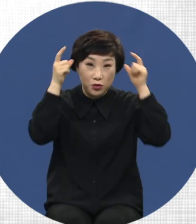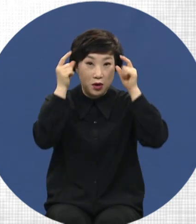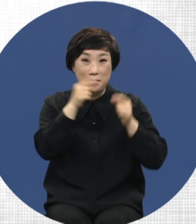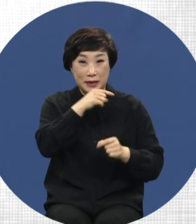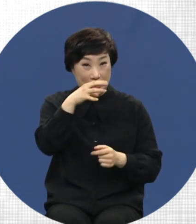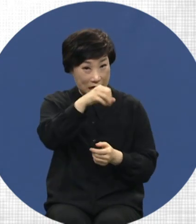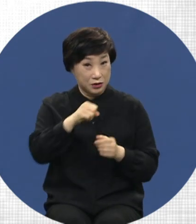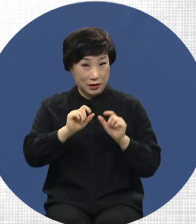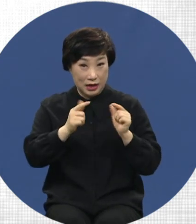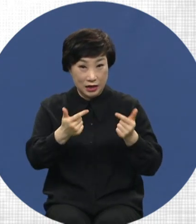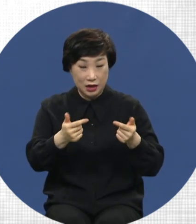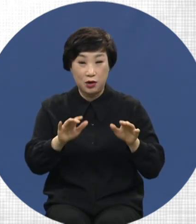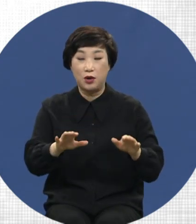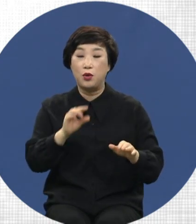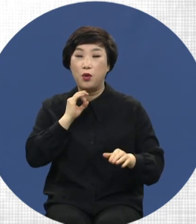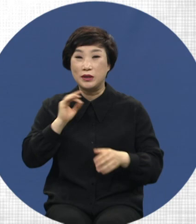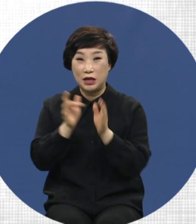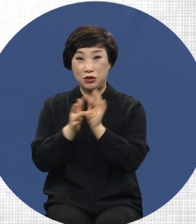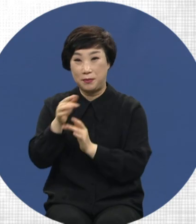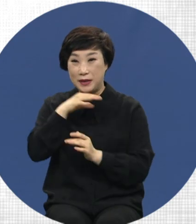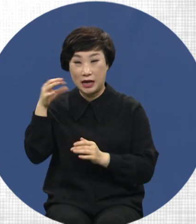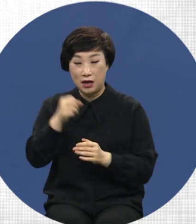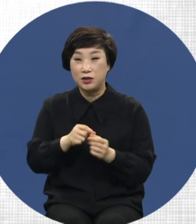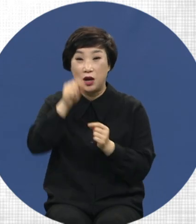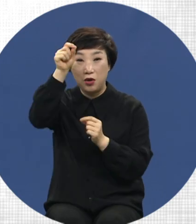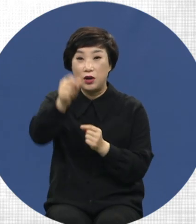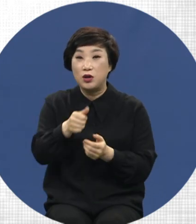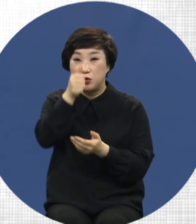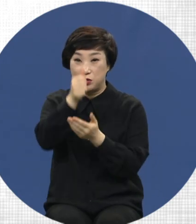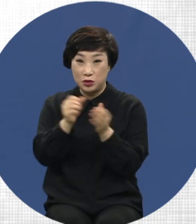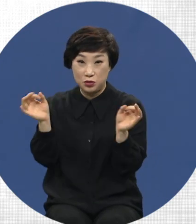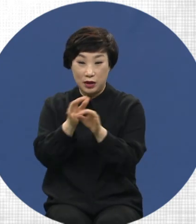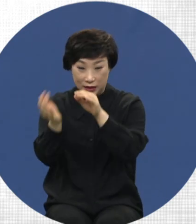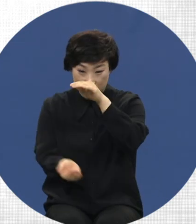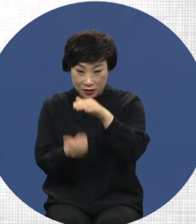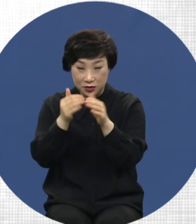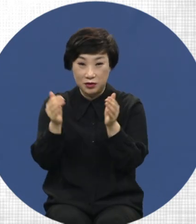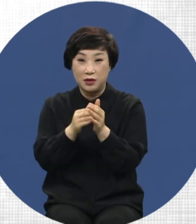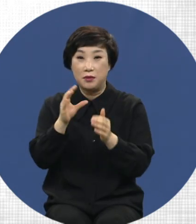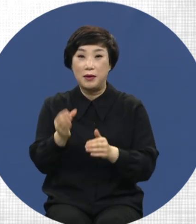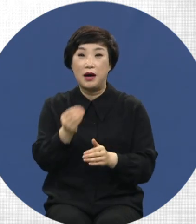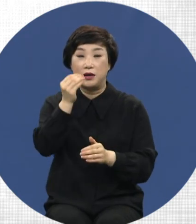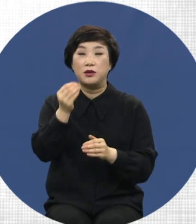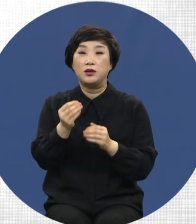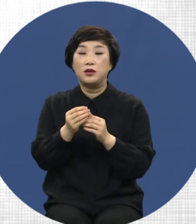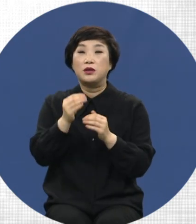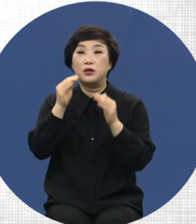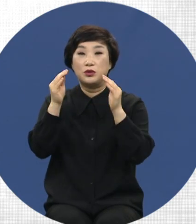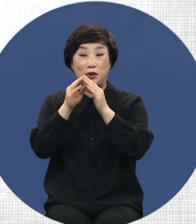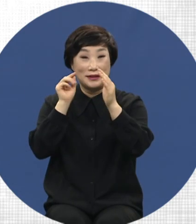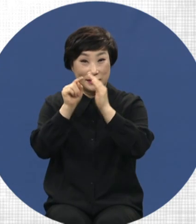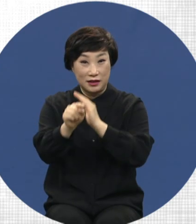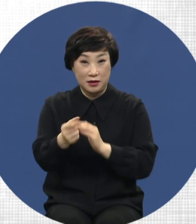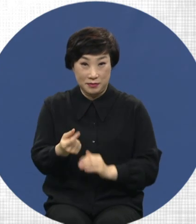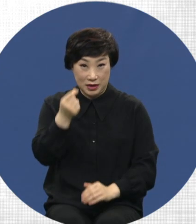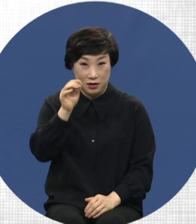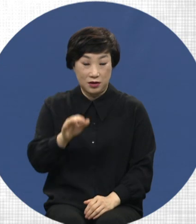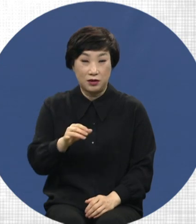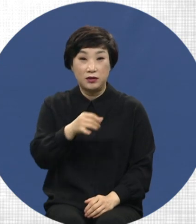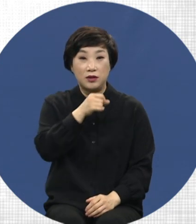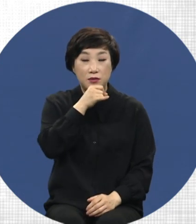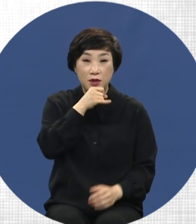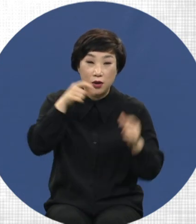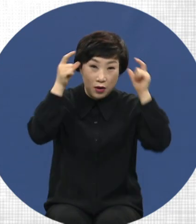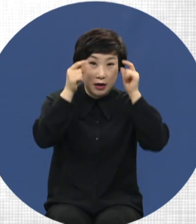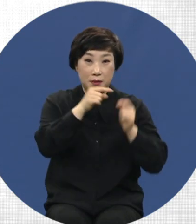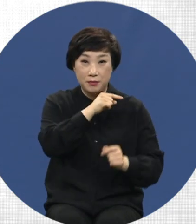피로 아니하고 오직 자기 피로 영원한 속죄를 이루사 단번에 성소에 들어가셨느니라. 염소와